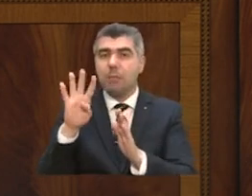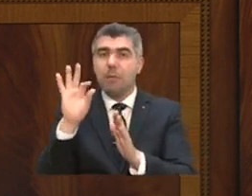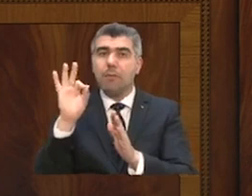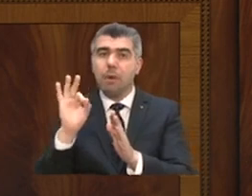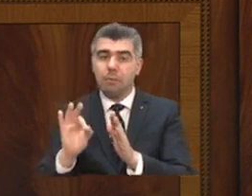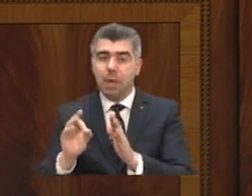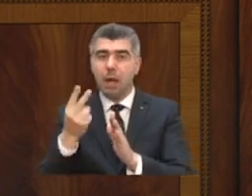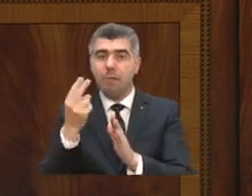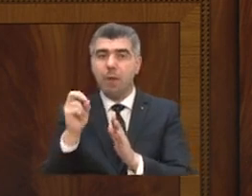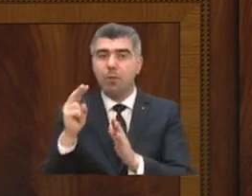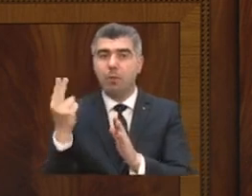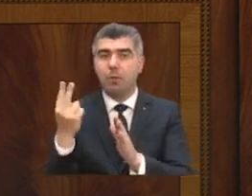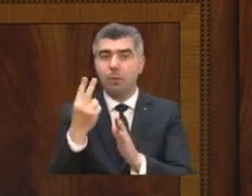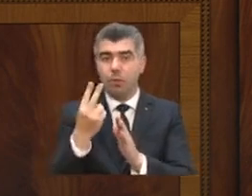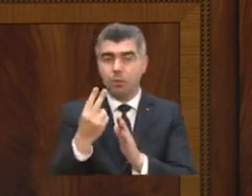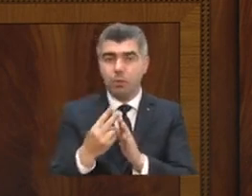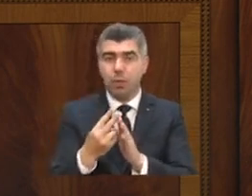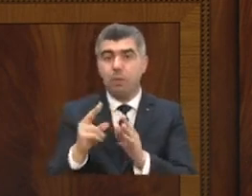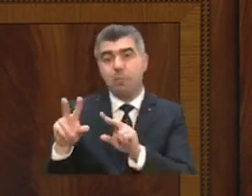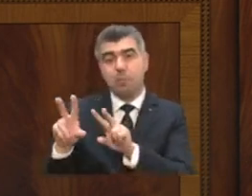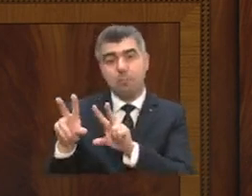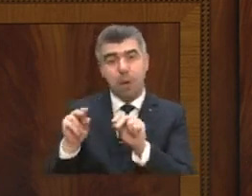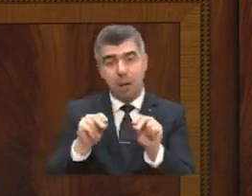سنة 2022 مقابل